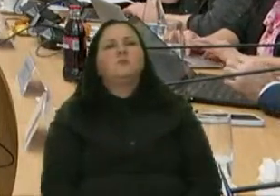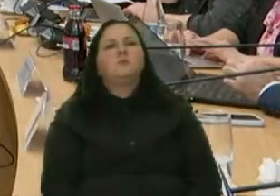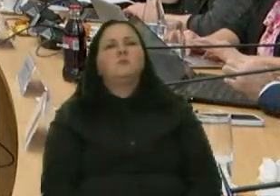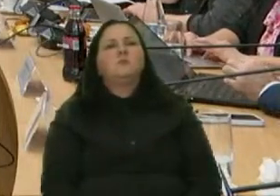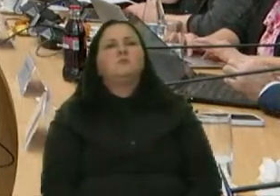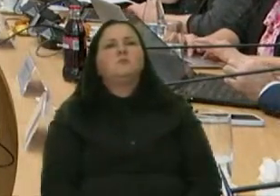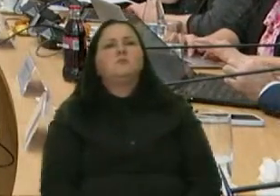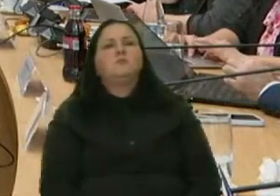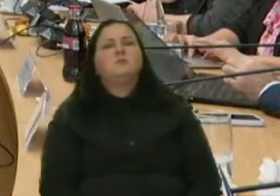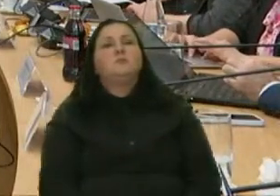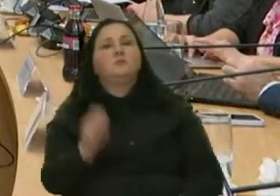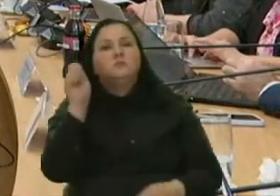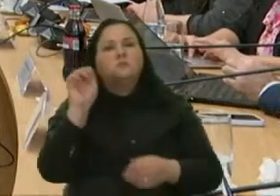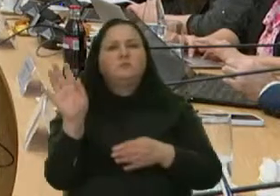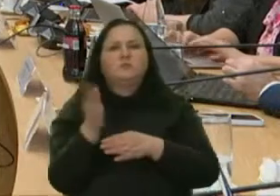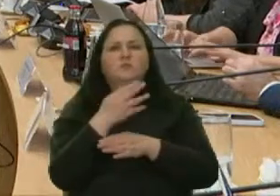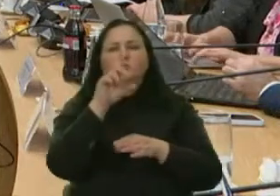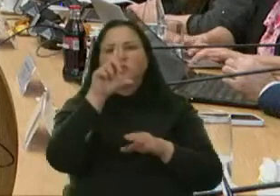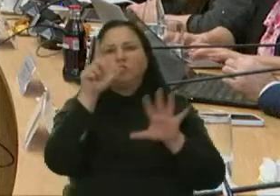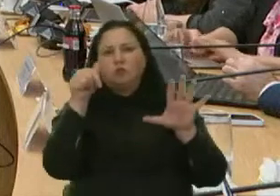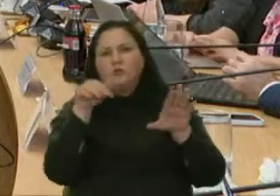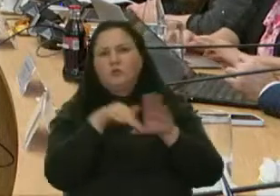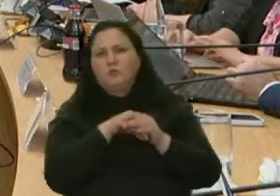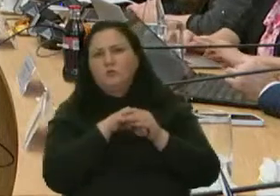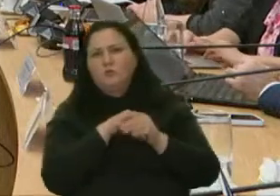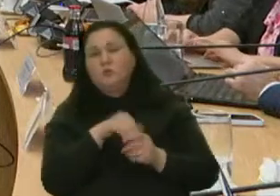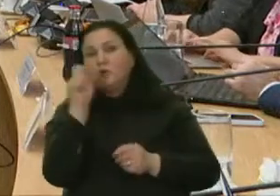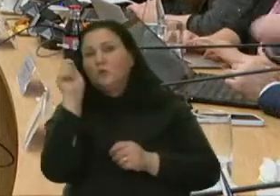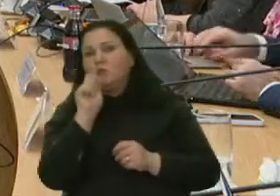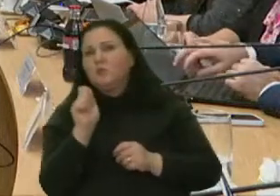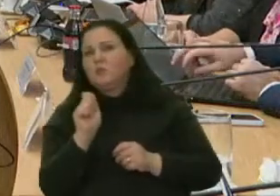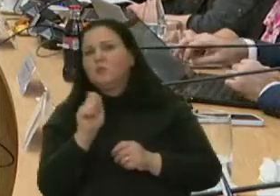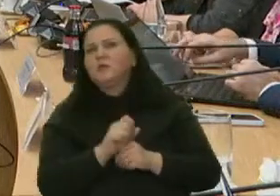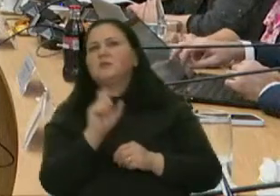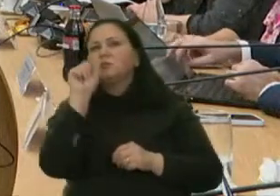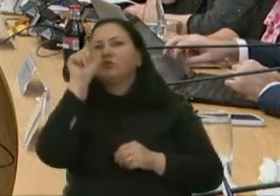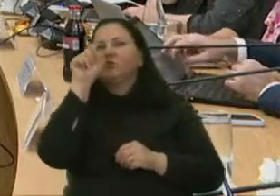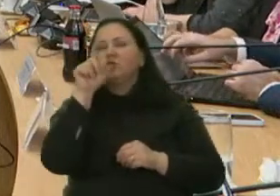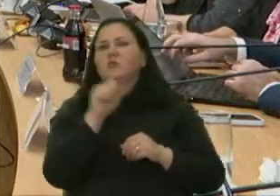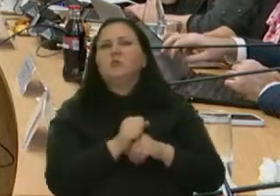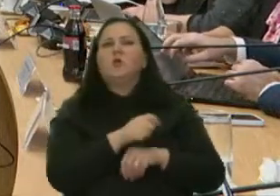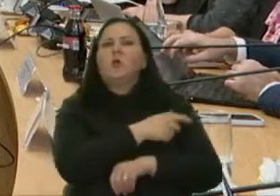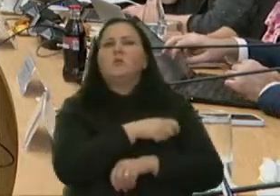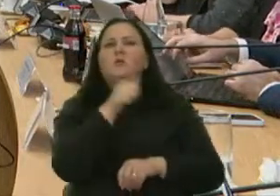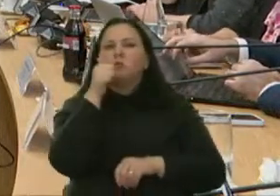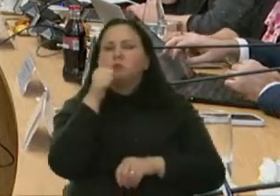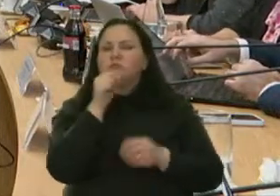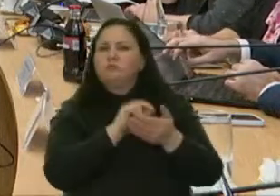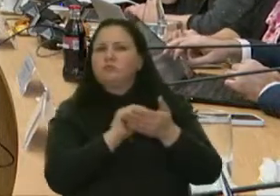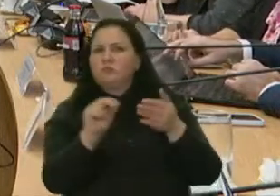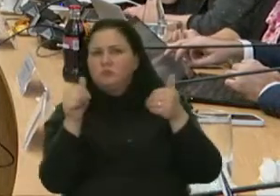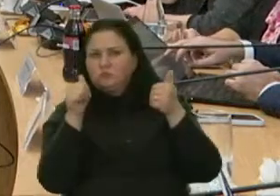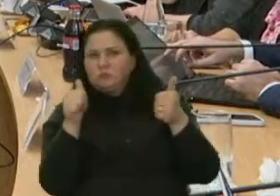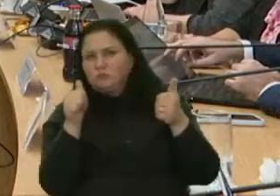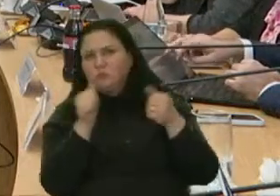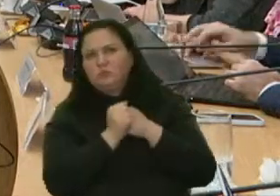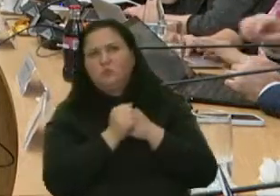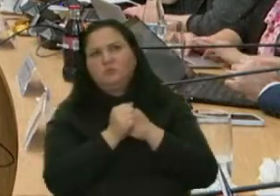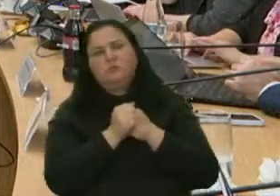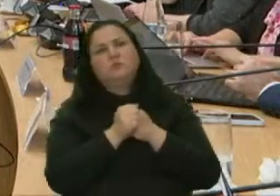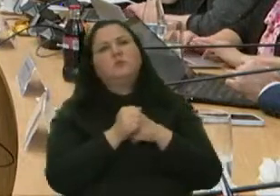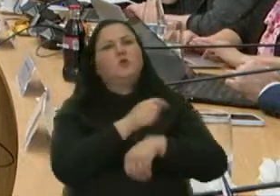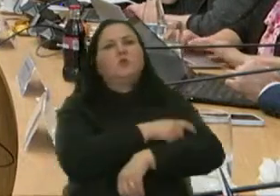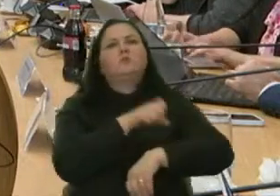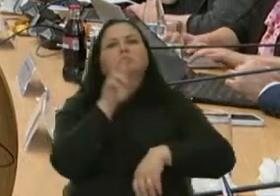11 Proiectul a trecut cu 26 de voturi pred hotărâre numărul 12 10 Comisia 1 Comisia de buget aviz favorabil